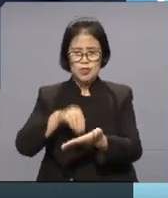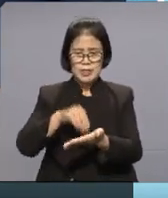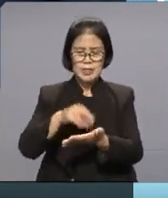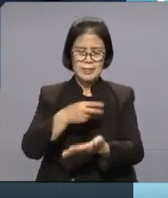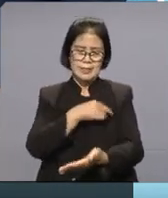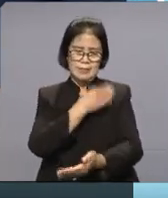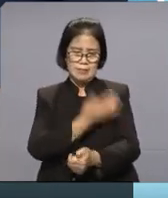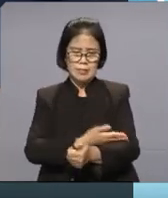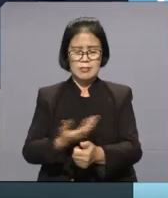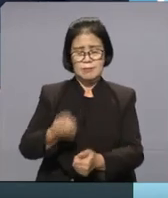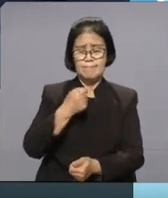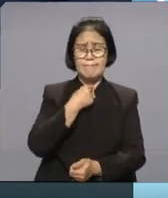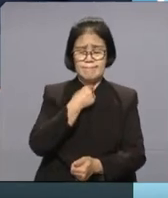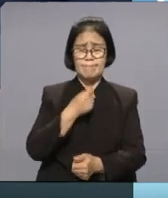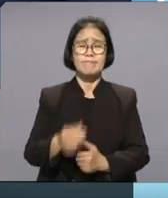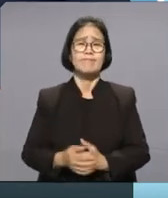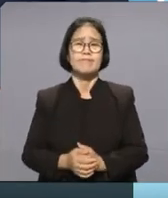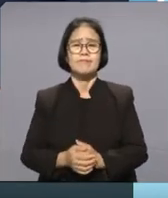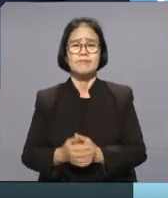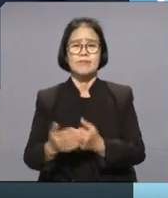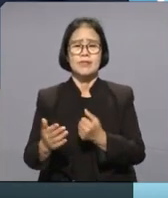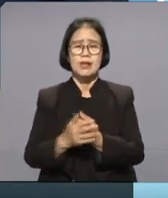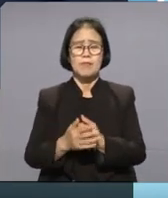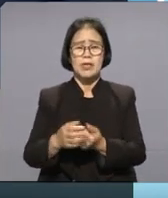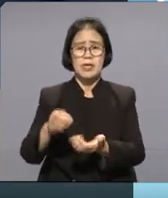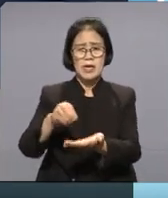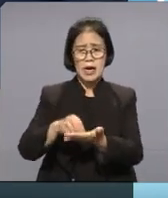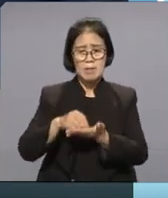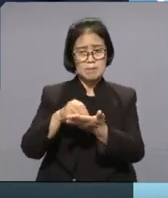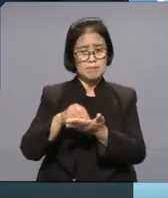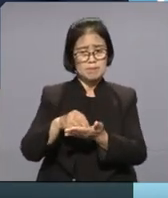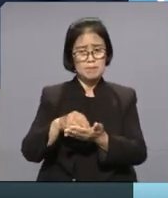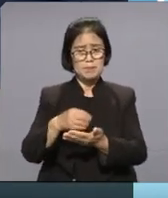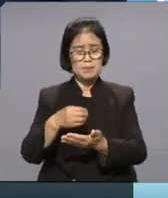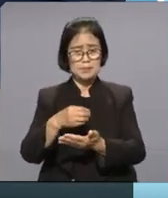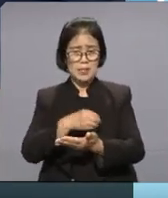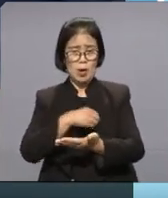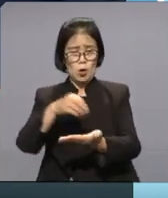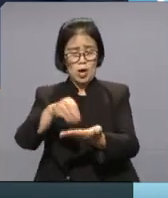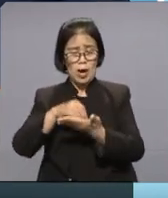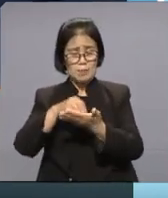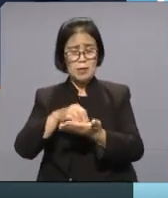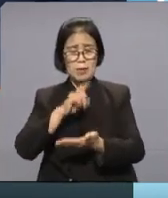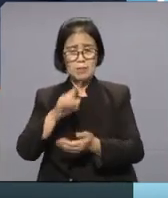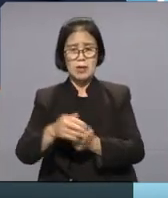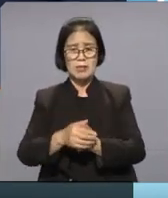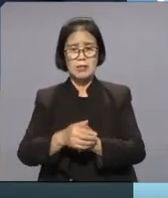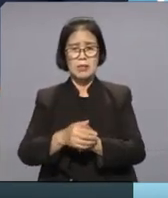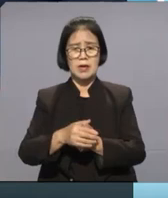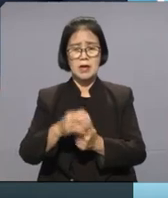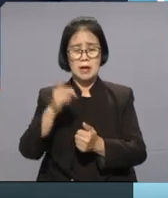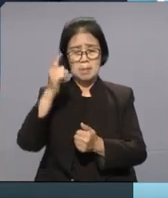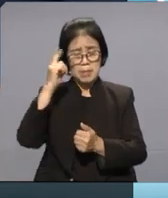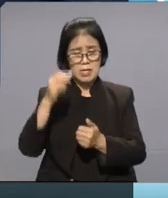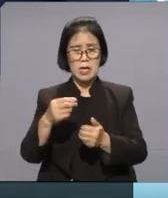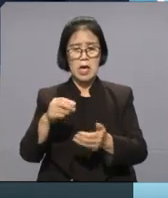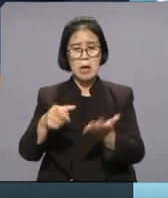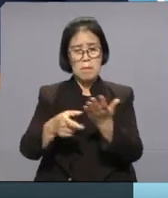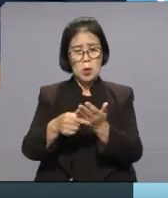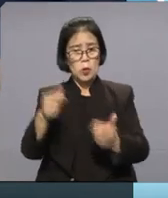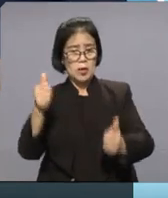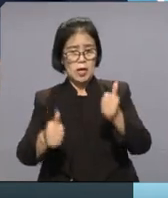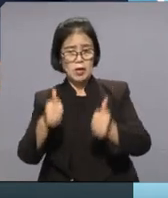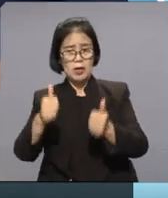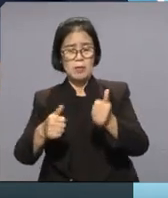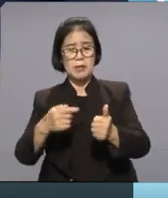할 겁니다. 예. 그래서 사실은 지금 가입하기 좋은 날, 당원 가입하기 좋은 날은 예. 무슨 말이에요? 만약에 표대를 하거나 아니면